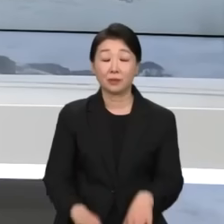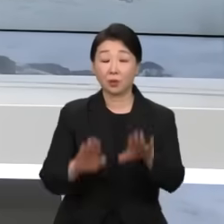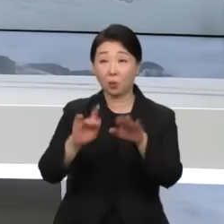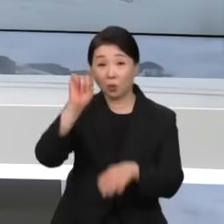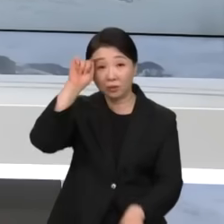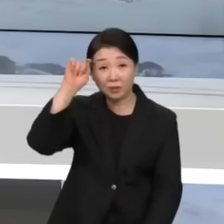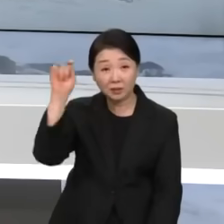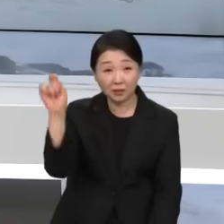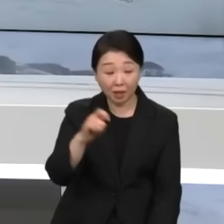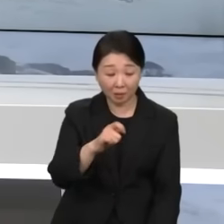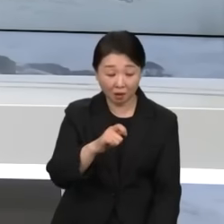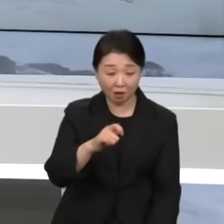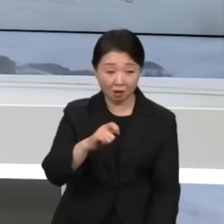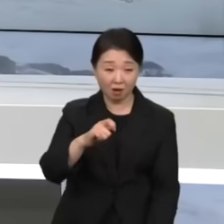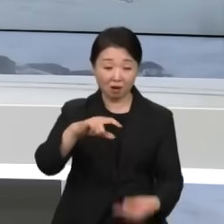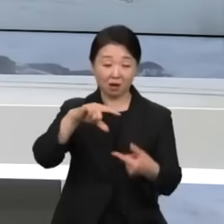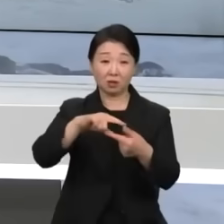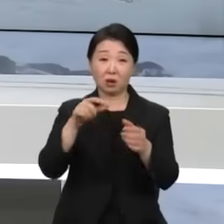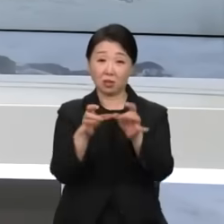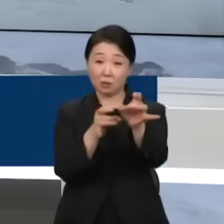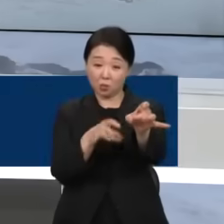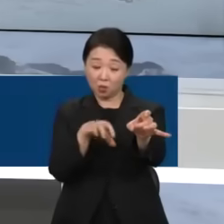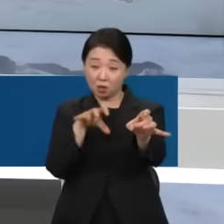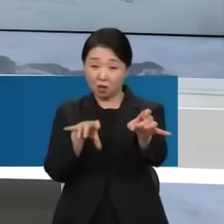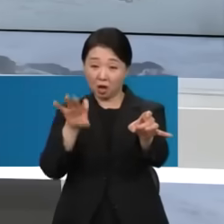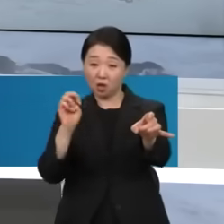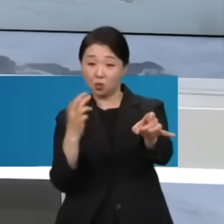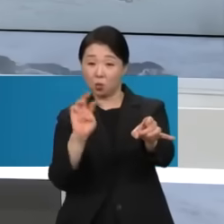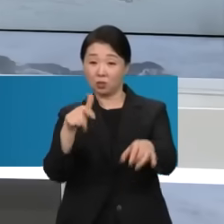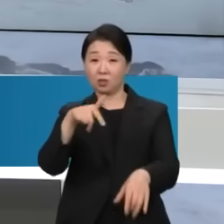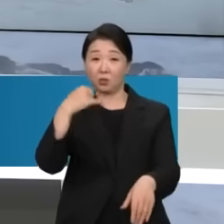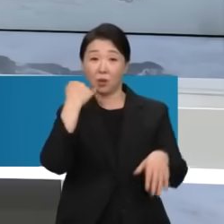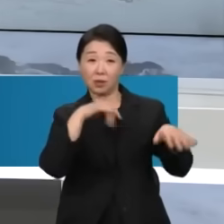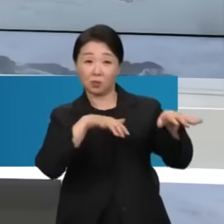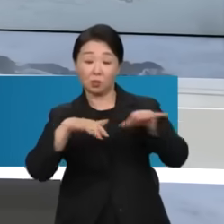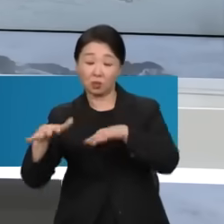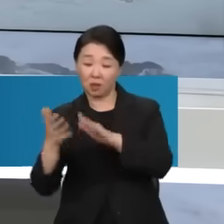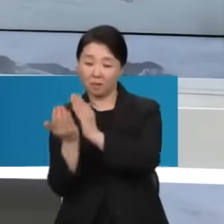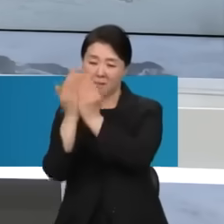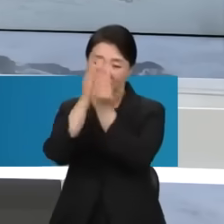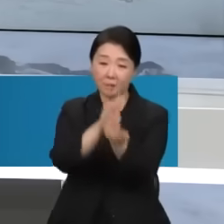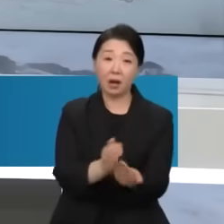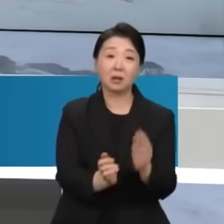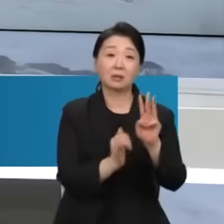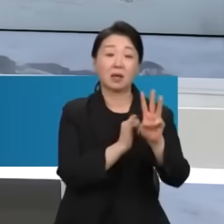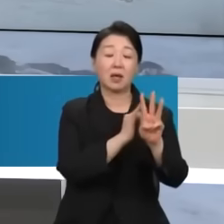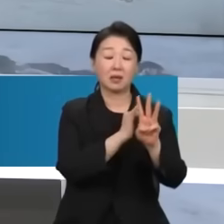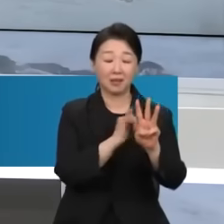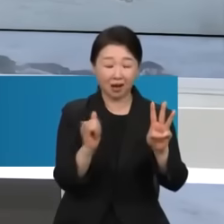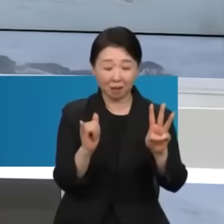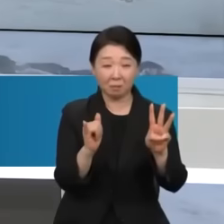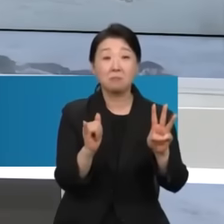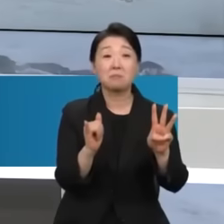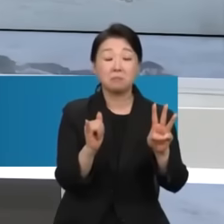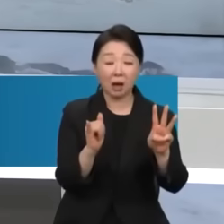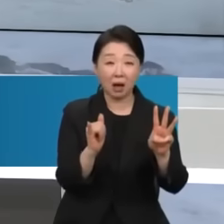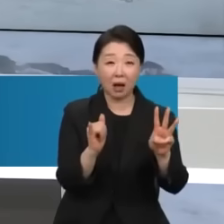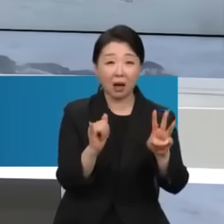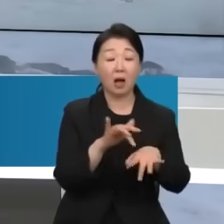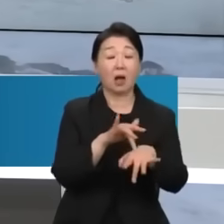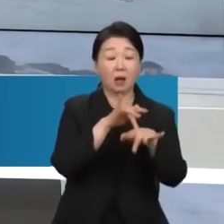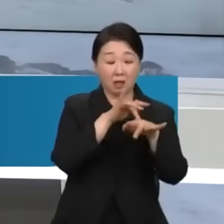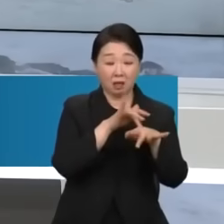오늘 새벽 경남 통영 욕지도 인근 해상에서 어선이 침몰해 3명이 숨지고 1명이 실종됐습니다. 배가